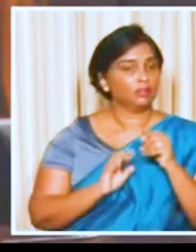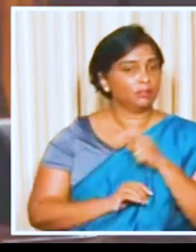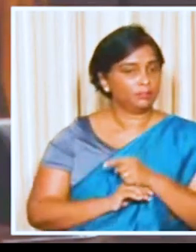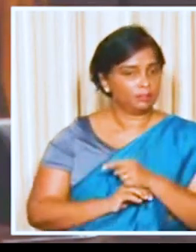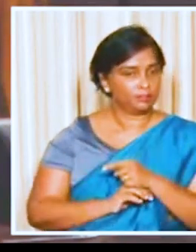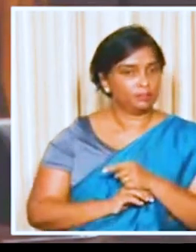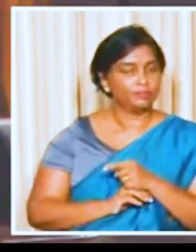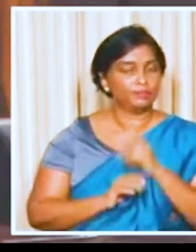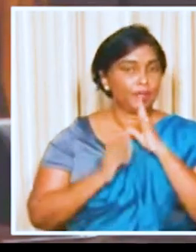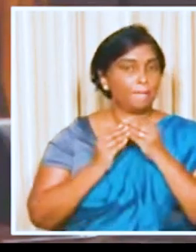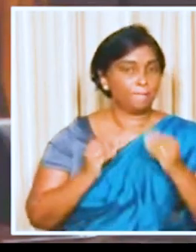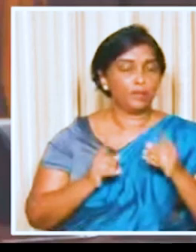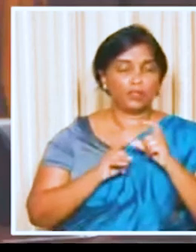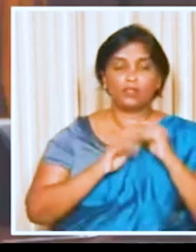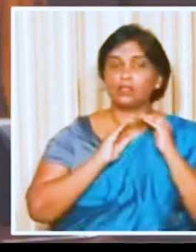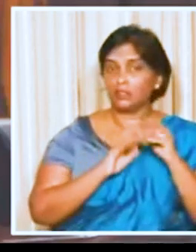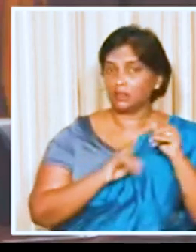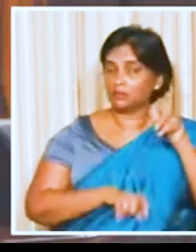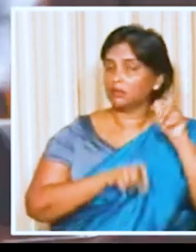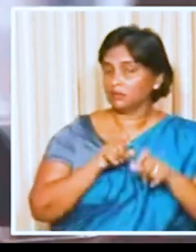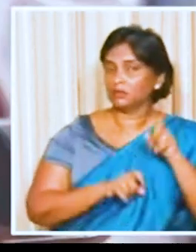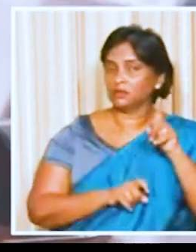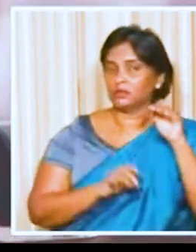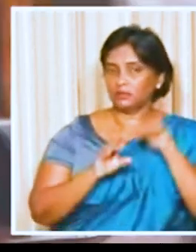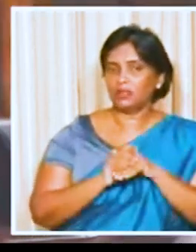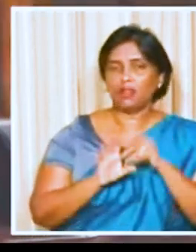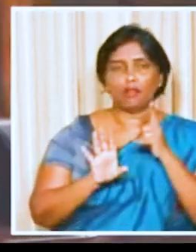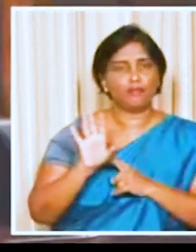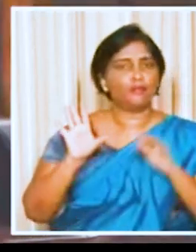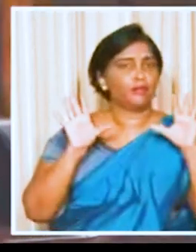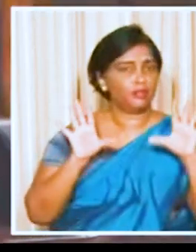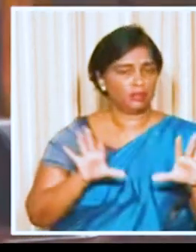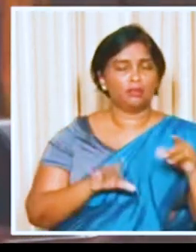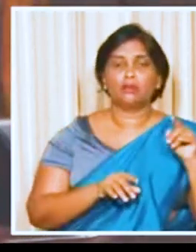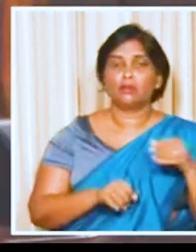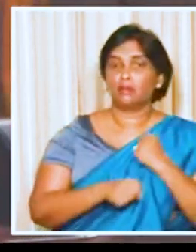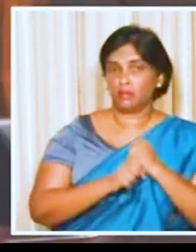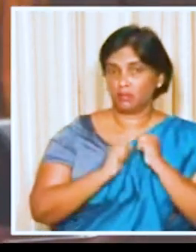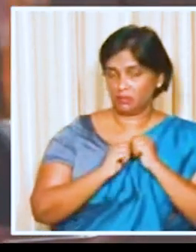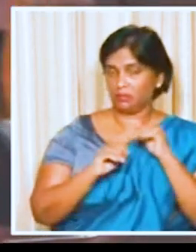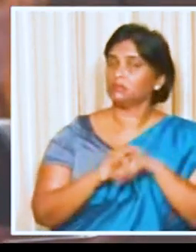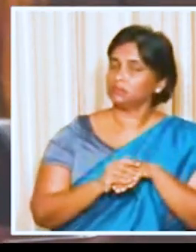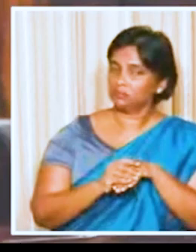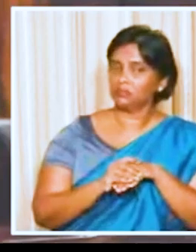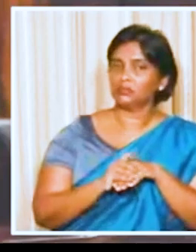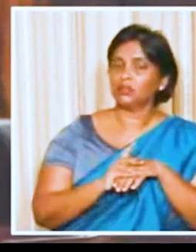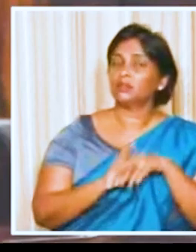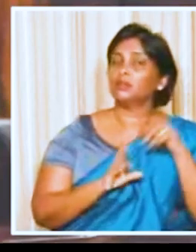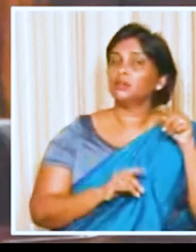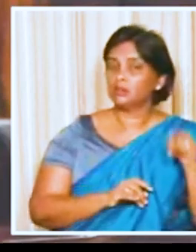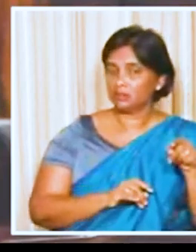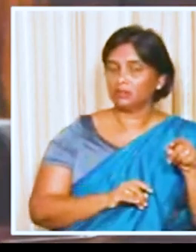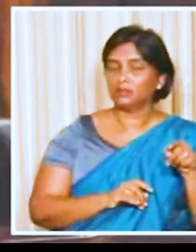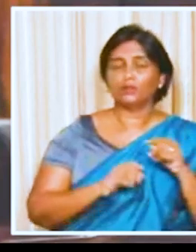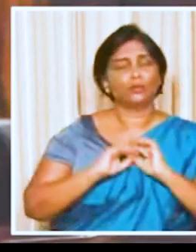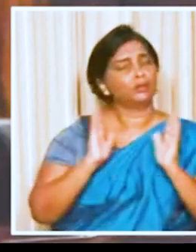அவர் கிட்டத்தட்ட மாவட்டத்திலே அரசாங்கத்துடைய ஒரு ஊழியர் என்றதை விட அவர் வந்து மாவட்டத்தில் இருக்கும் அனைத்து உதவியாளரையும்